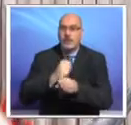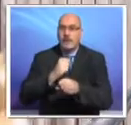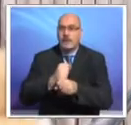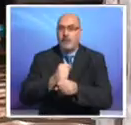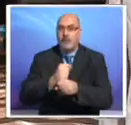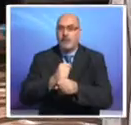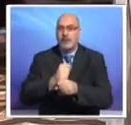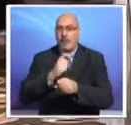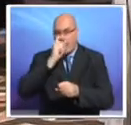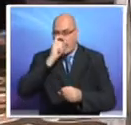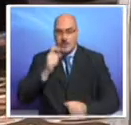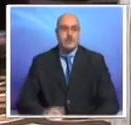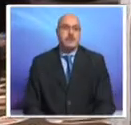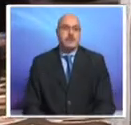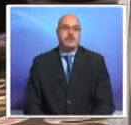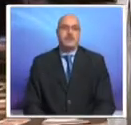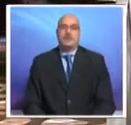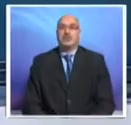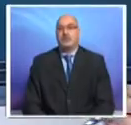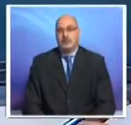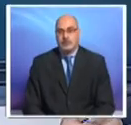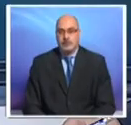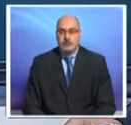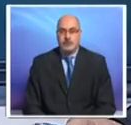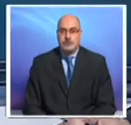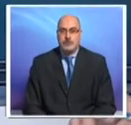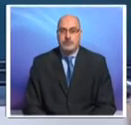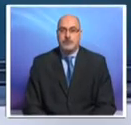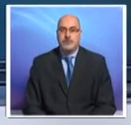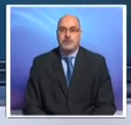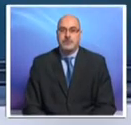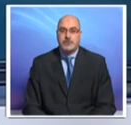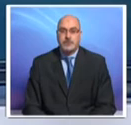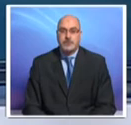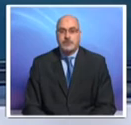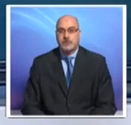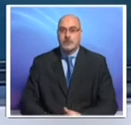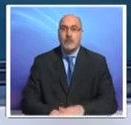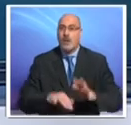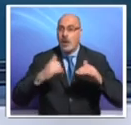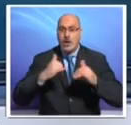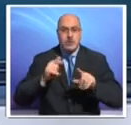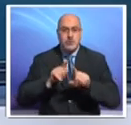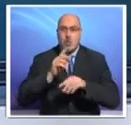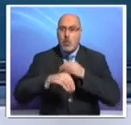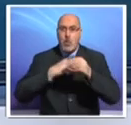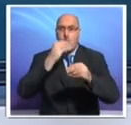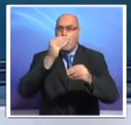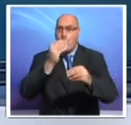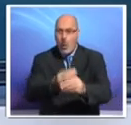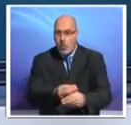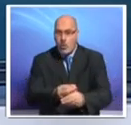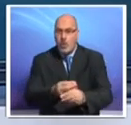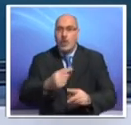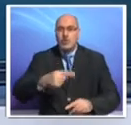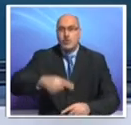العمل العربي المشترك. تحيي الجزائر اليوم وعلى غرار دول